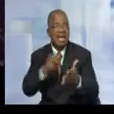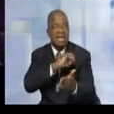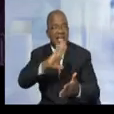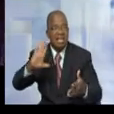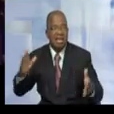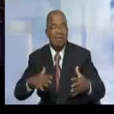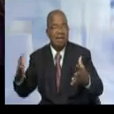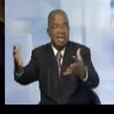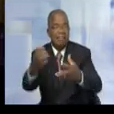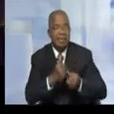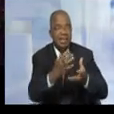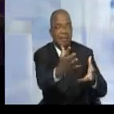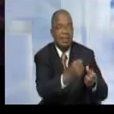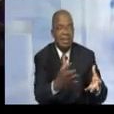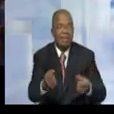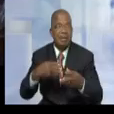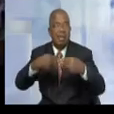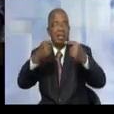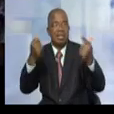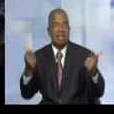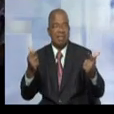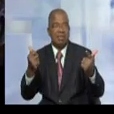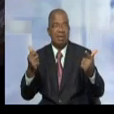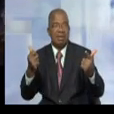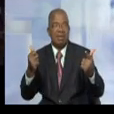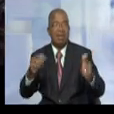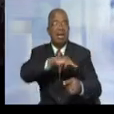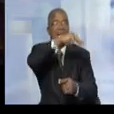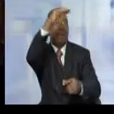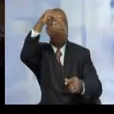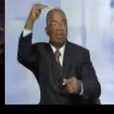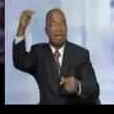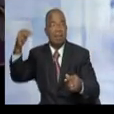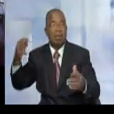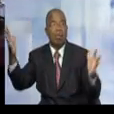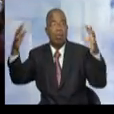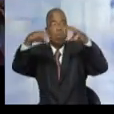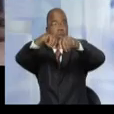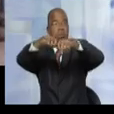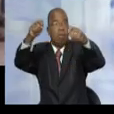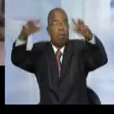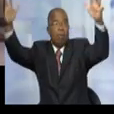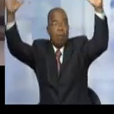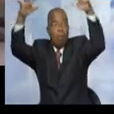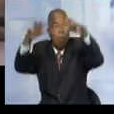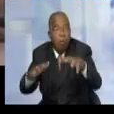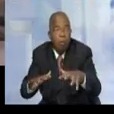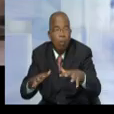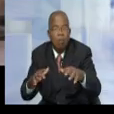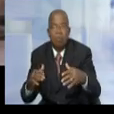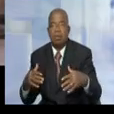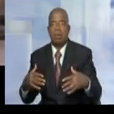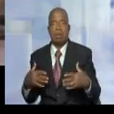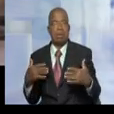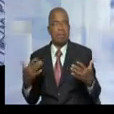de l'enseignement technique s'est rendue à Zanikro pour apporter le réconfort moral du gouvernement aux familles si